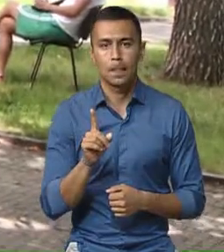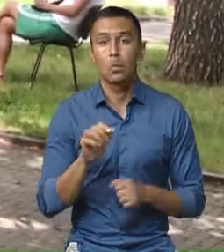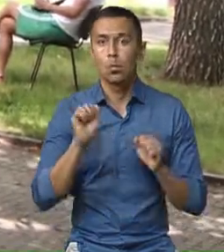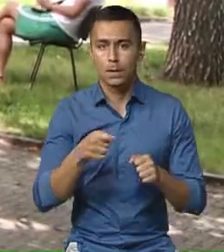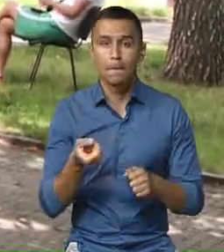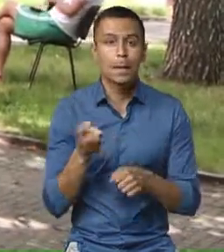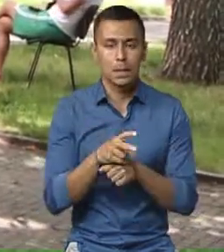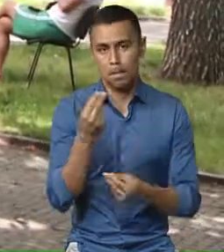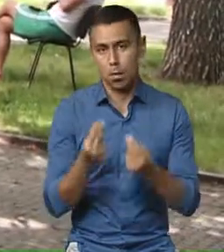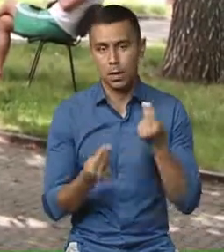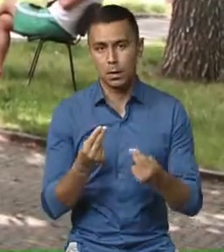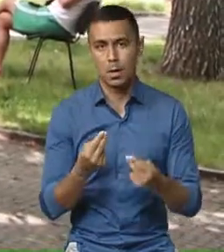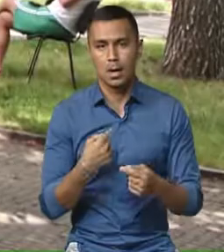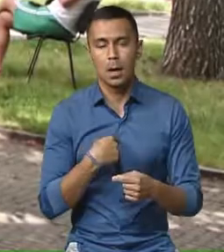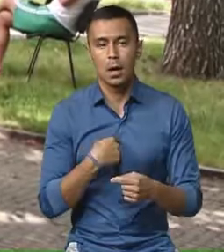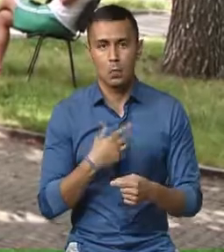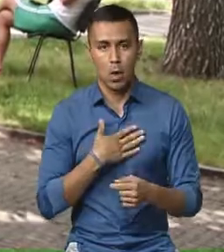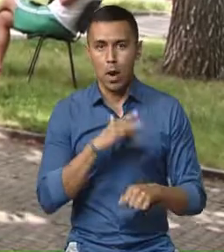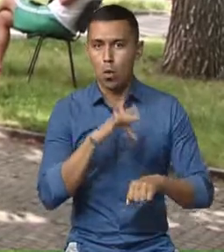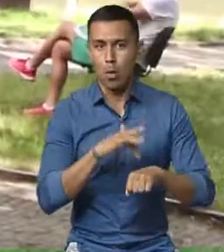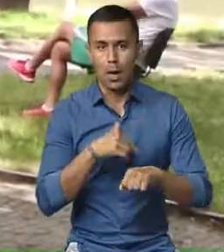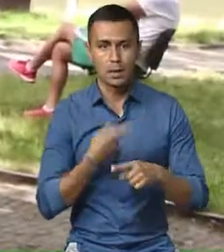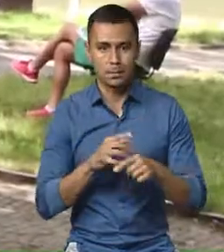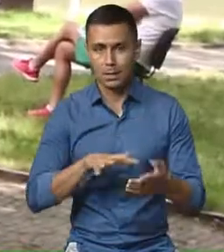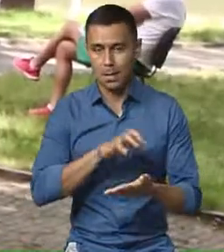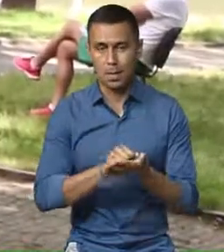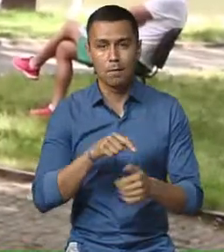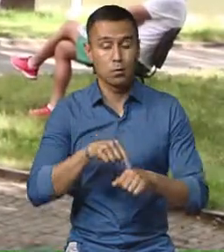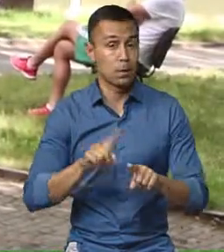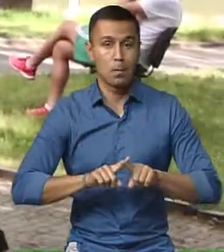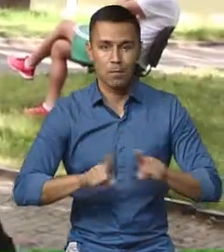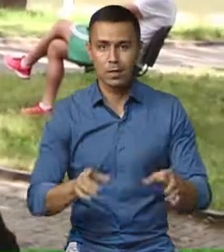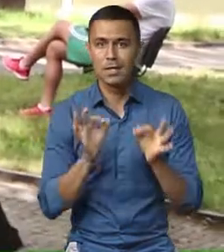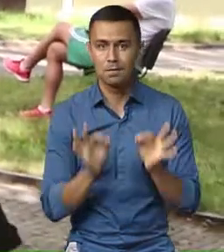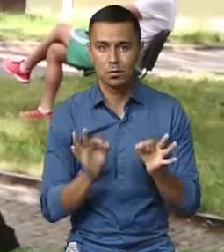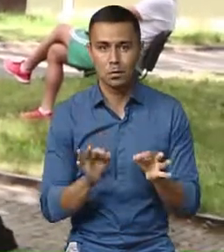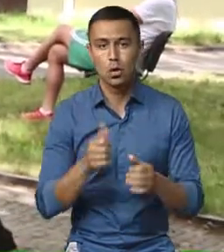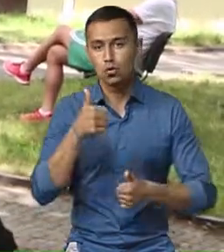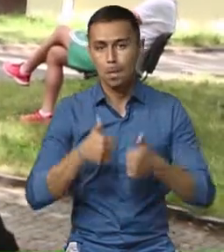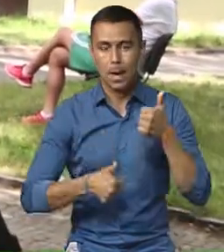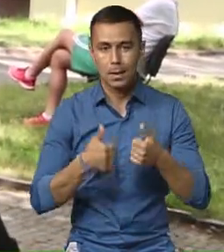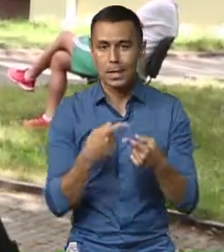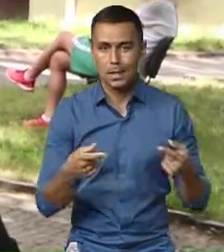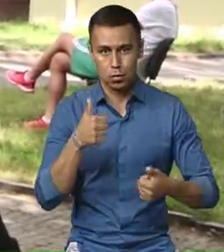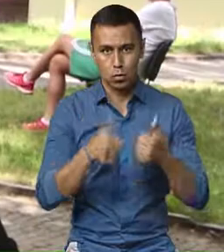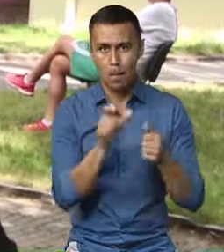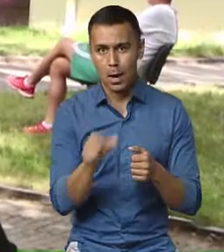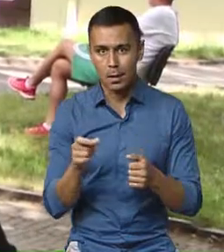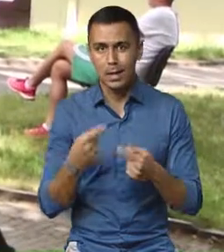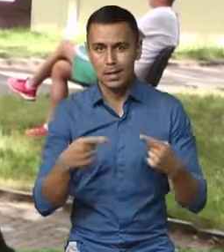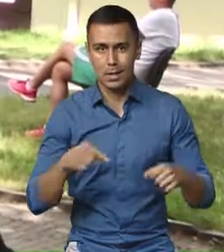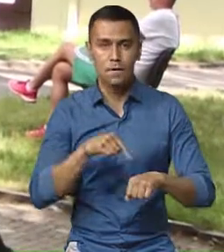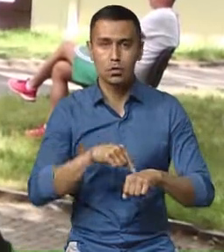прийти пограти. Це моє хобі, я цим займаюся. Відчуття неймовірні, звісно. Суперники, різні суперники, це різні відчуття.